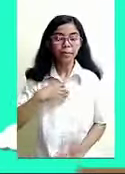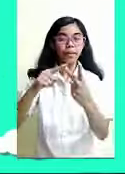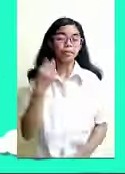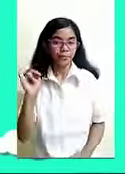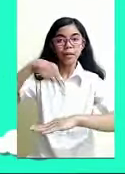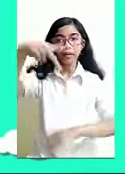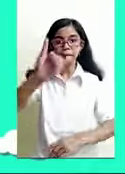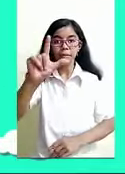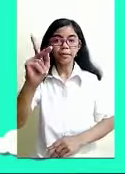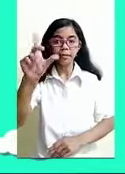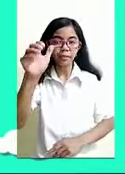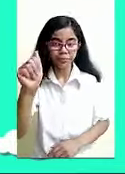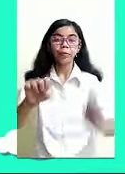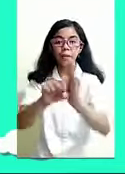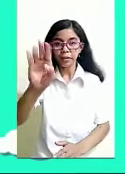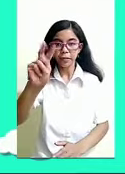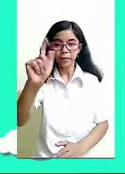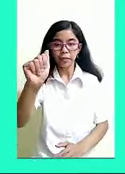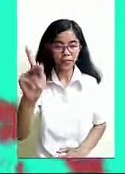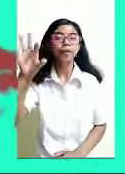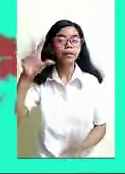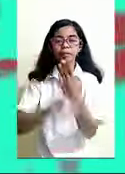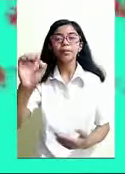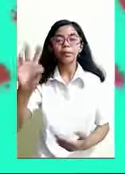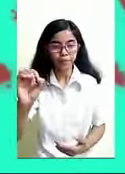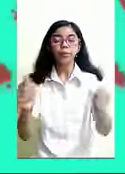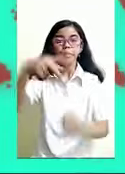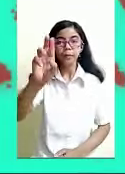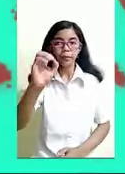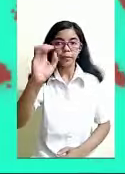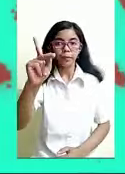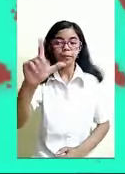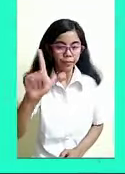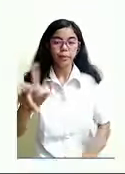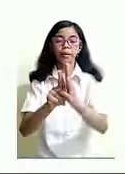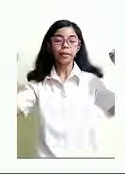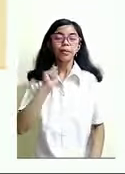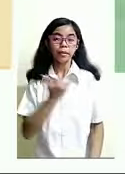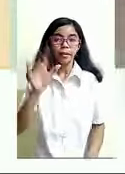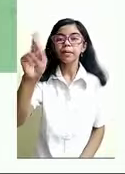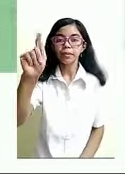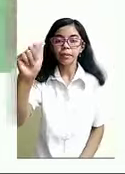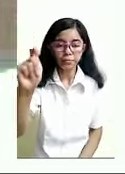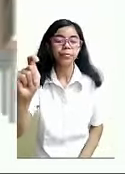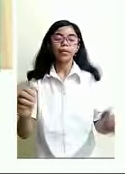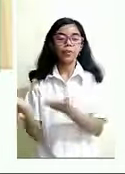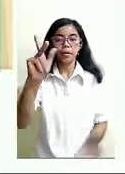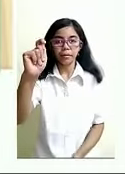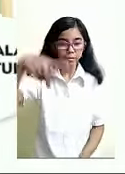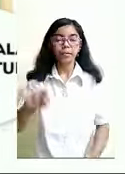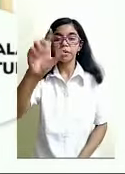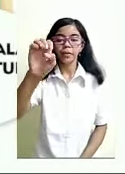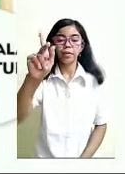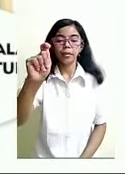Ayo gunakan hak pilihnya di Pilkada Serentak 9 Desember 2020 dengan protokol kesehatan yang ketat. Bawa KTP elektronik,